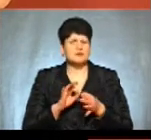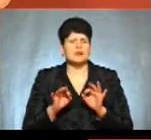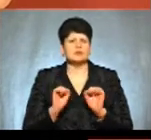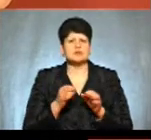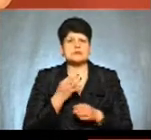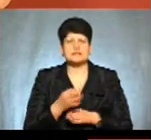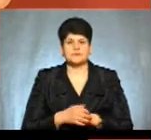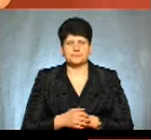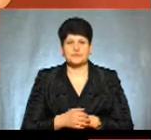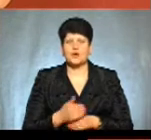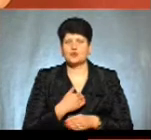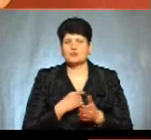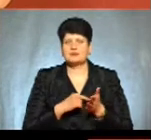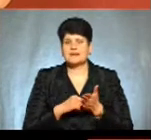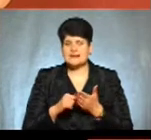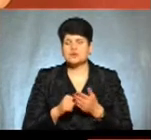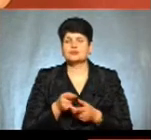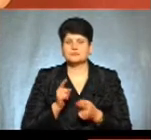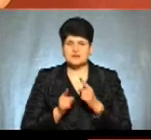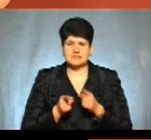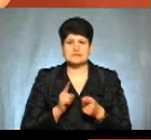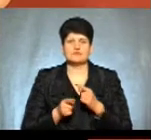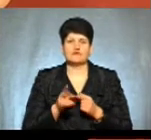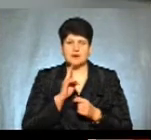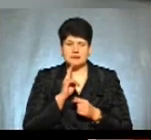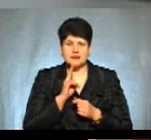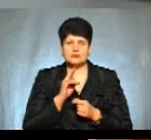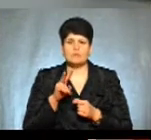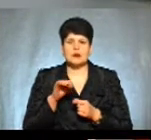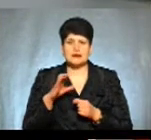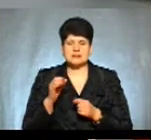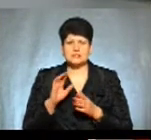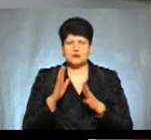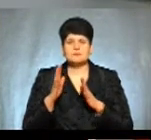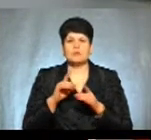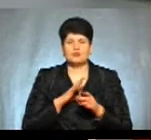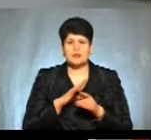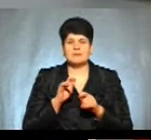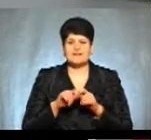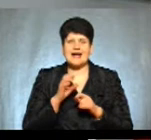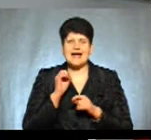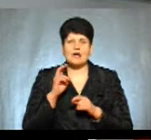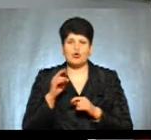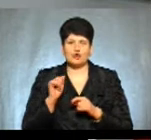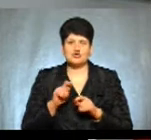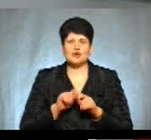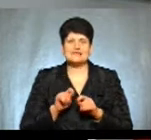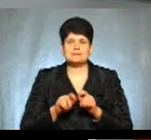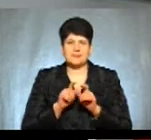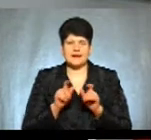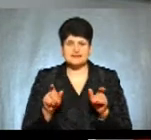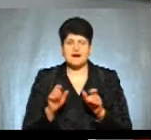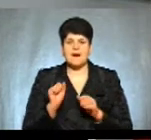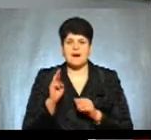сказати? Хочу підкреслити те, що справді в Кременецькому лісгоспі була перевірка екологічної інспекції, але